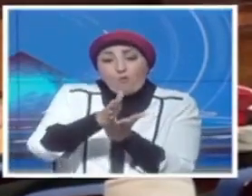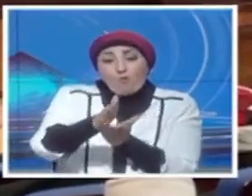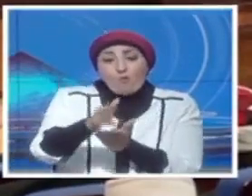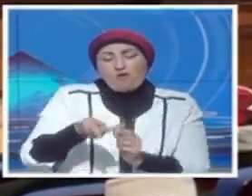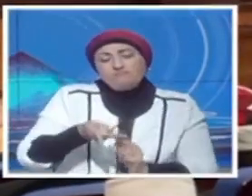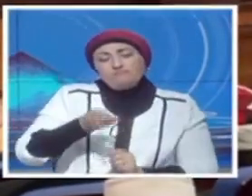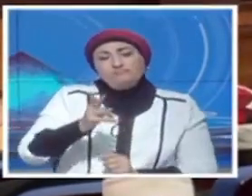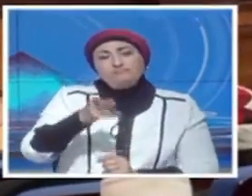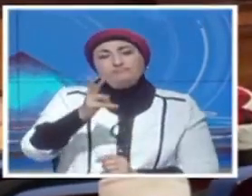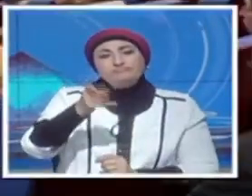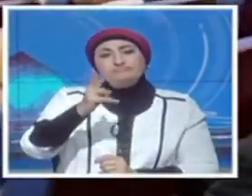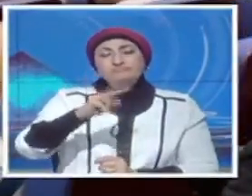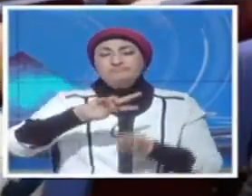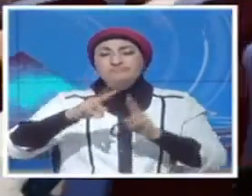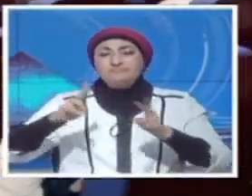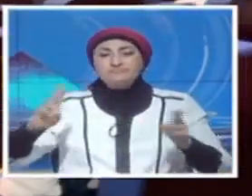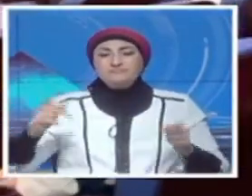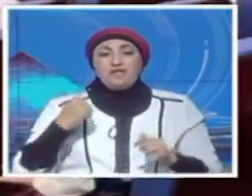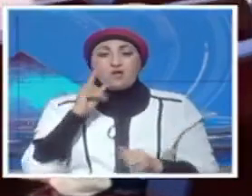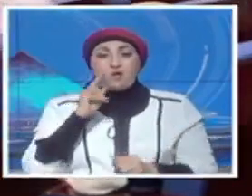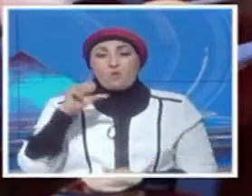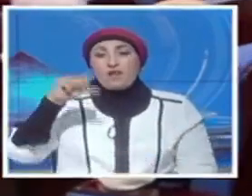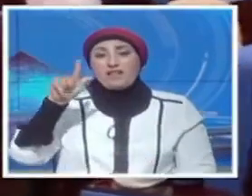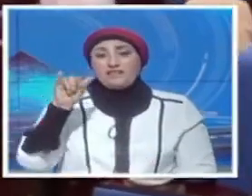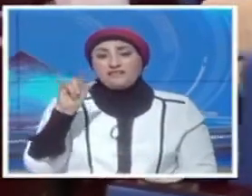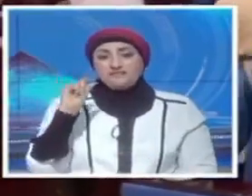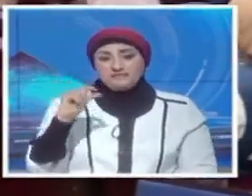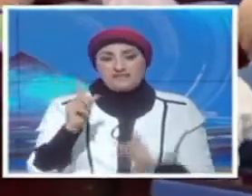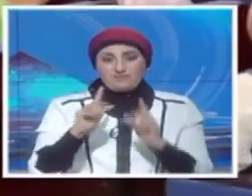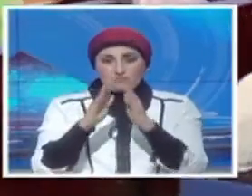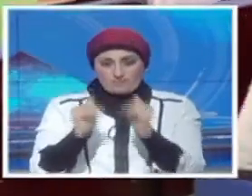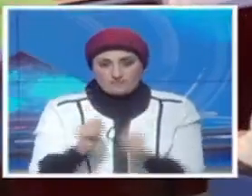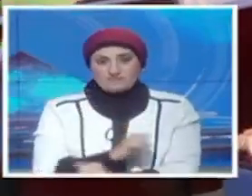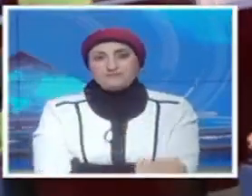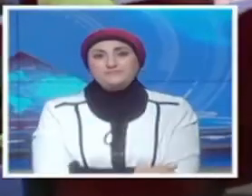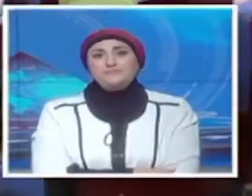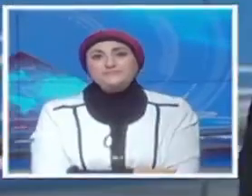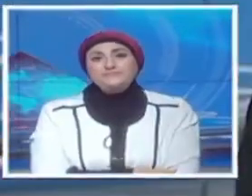في الجوانب كافة. وليد هيكل، التلفزيون المصرية.